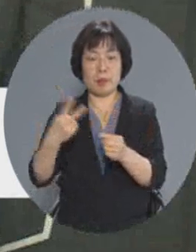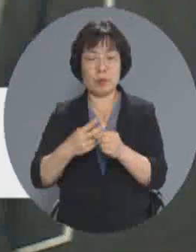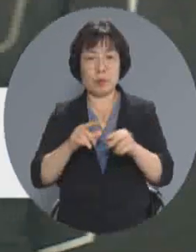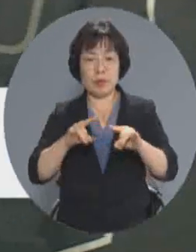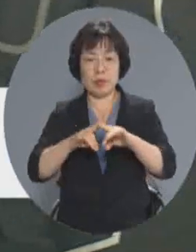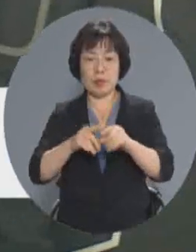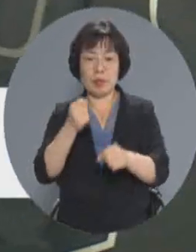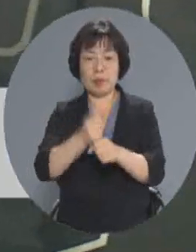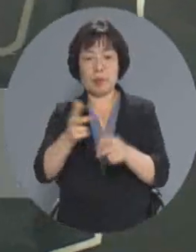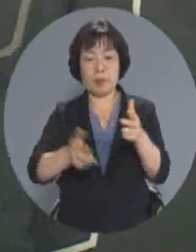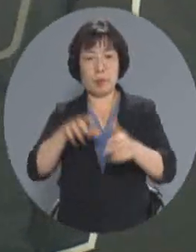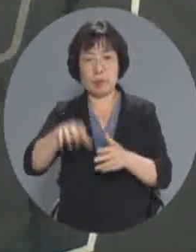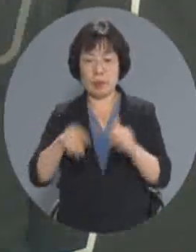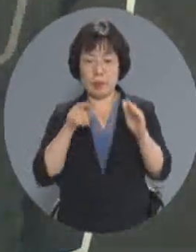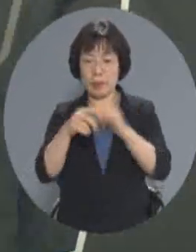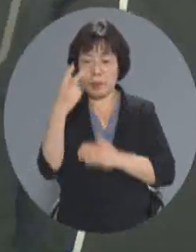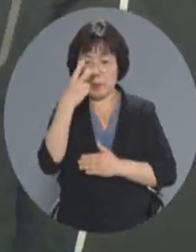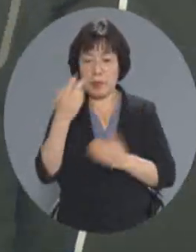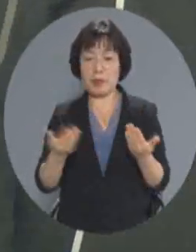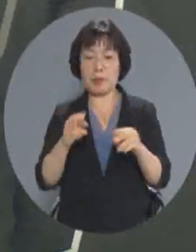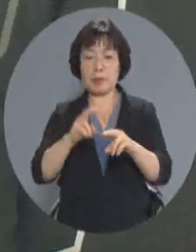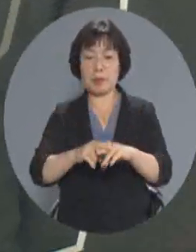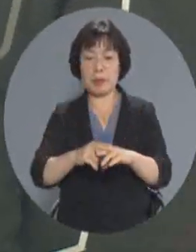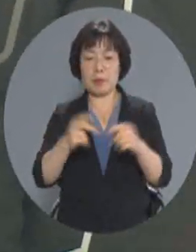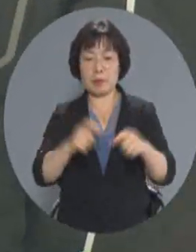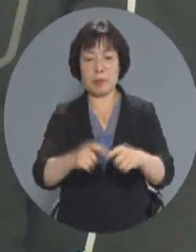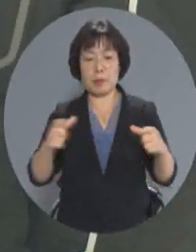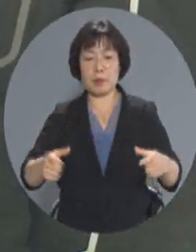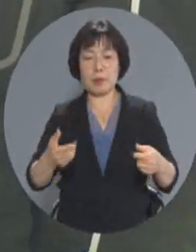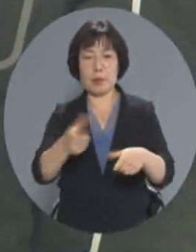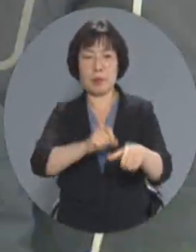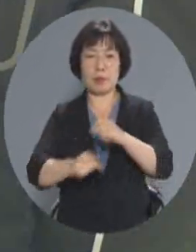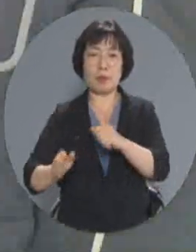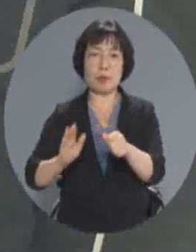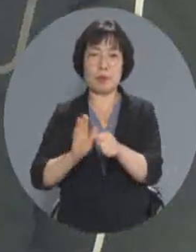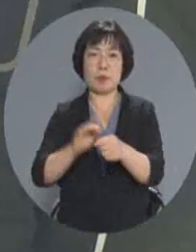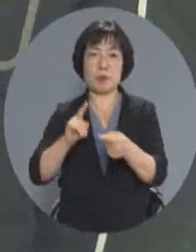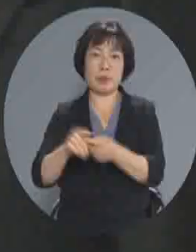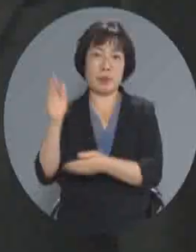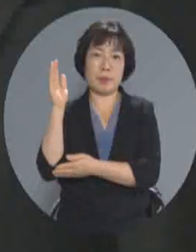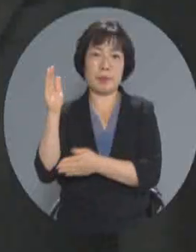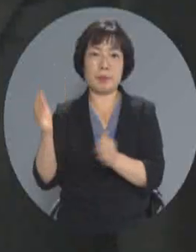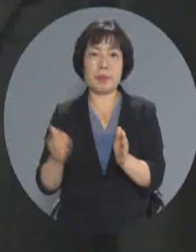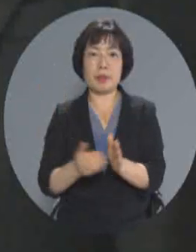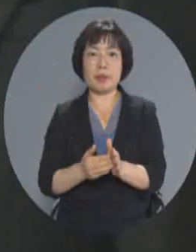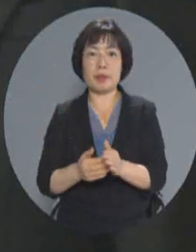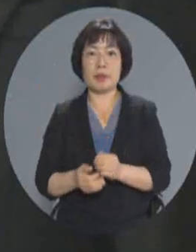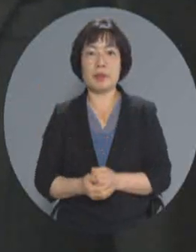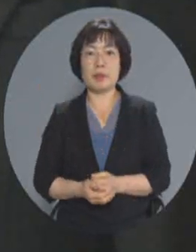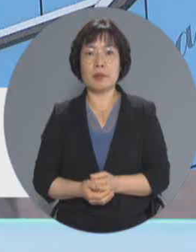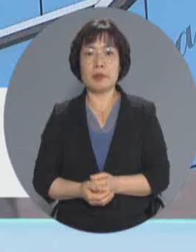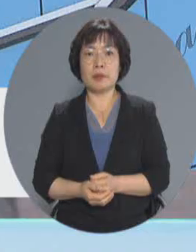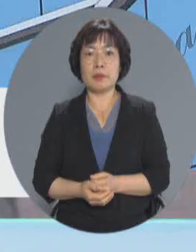생산 현장을 점검해 일자리 창출을 위해 적극 지원하겠다고 밝혔습니다.